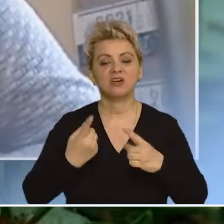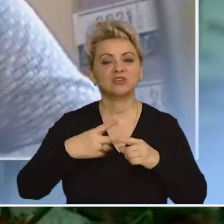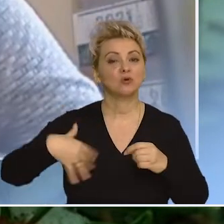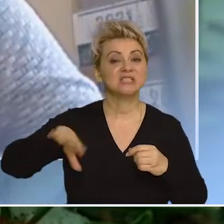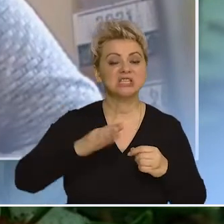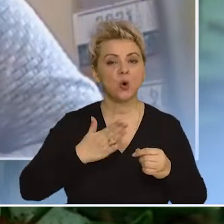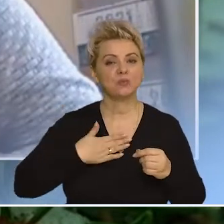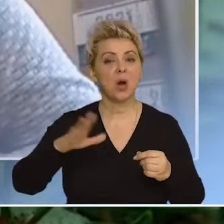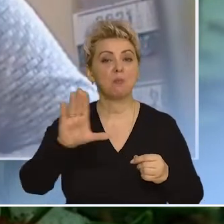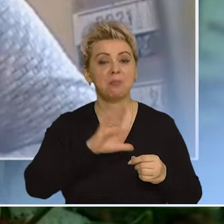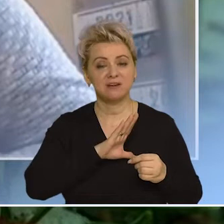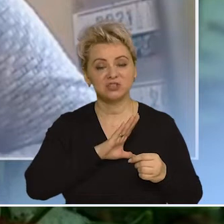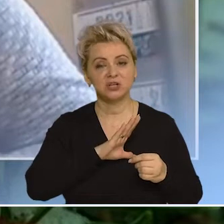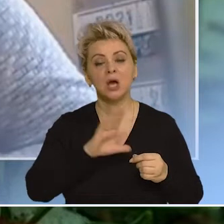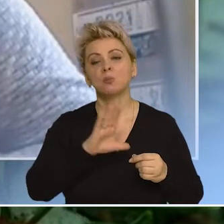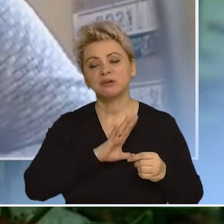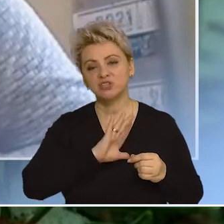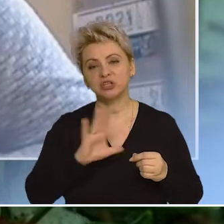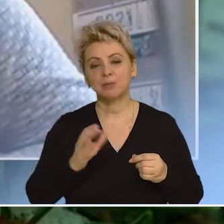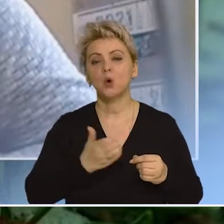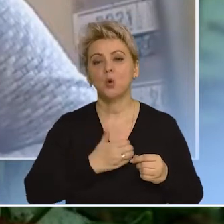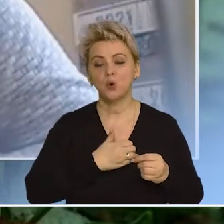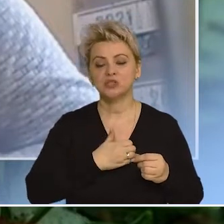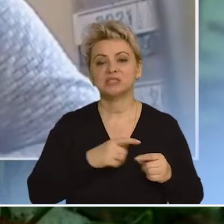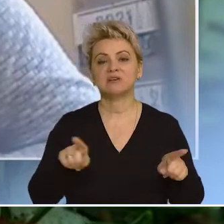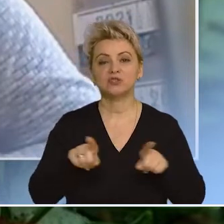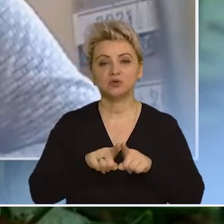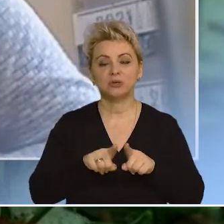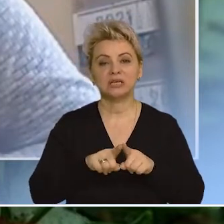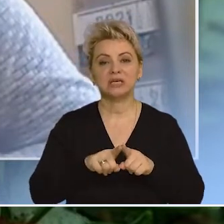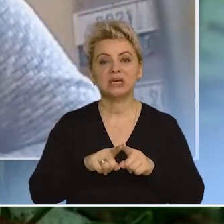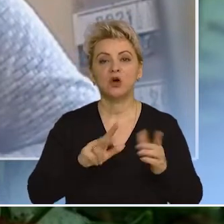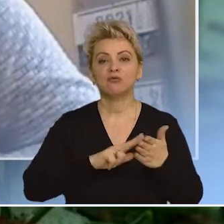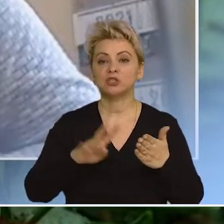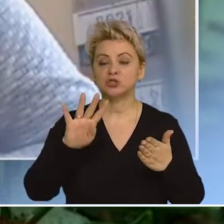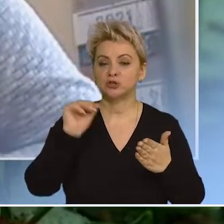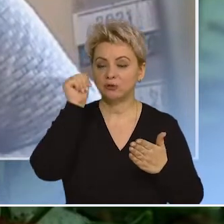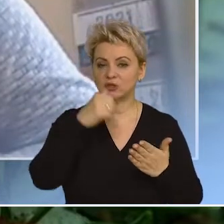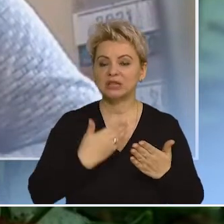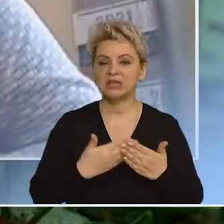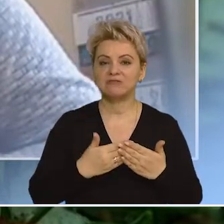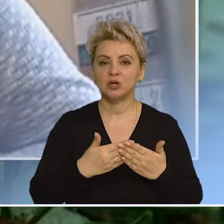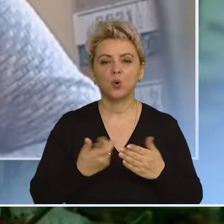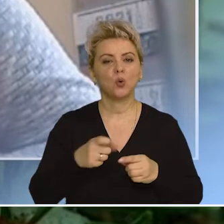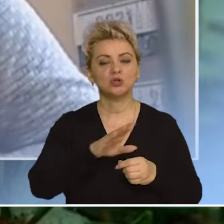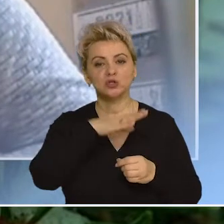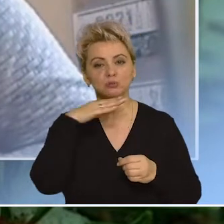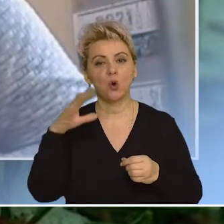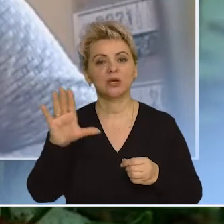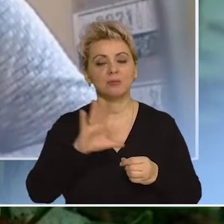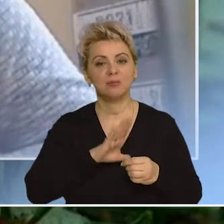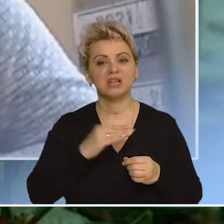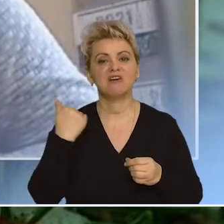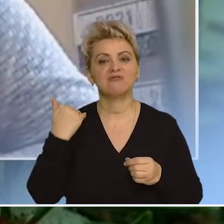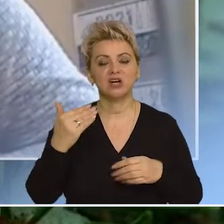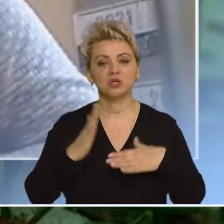поздравления, потому что все у меня бывшие, хотя бывших не бывает. Но хочется все-таки с 84-го года, наверняка, очень много